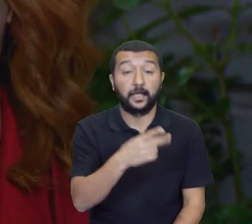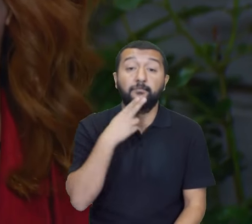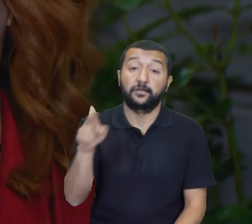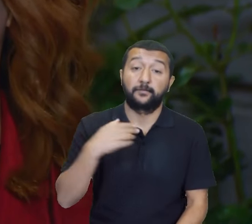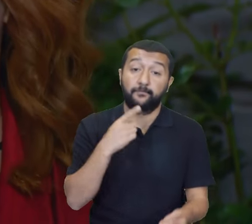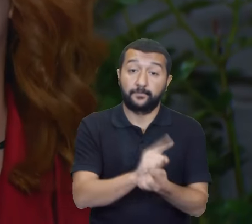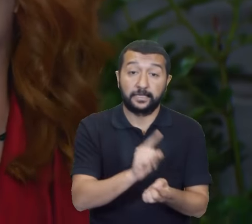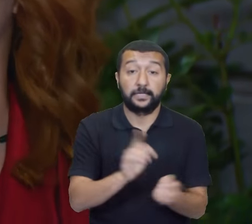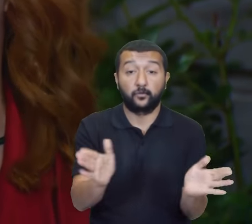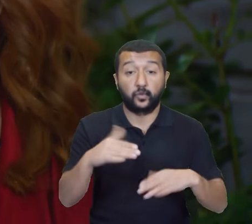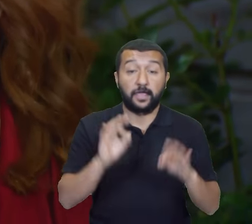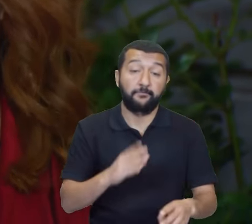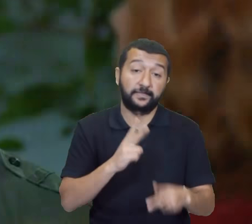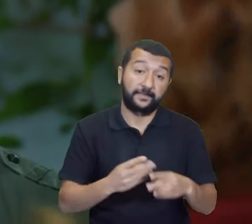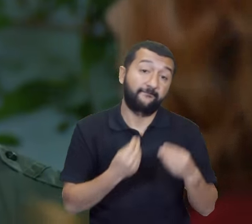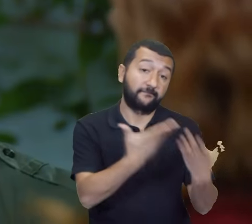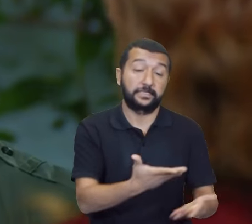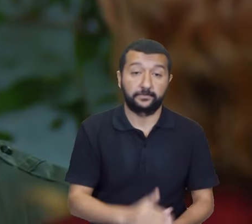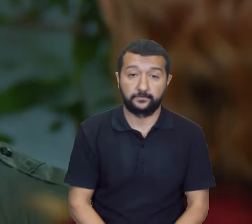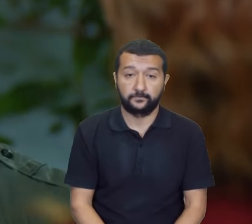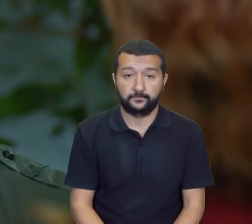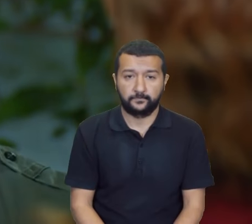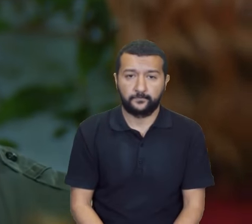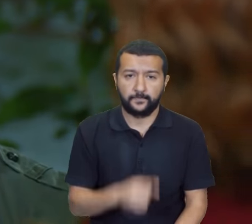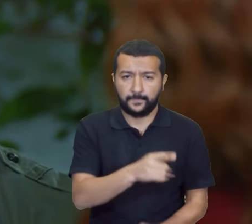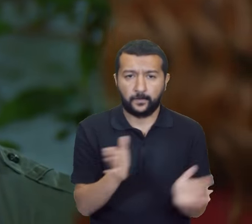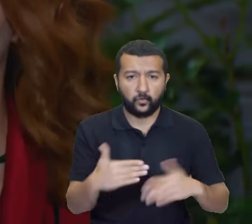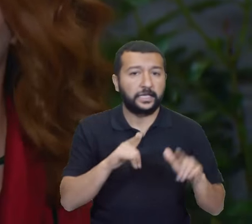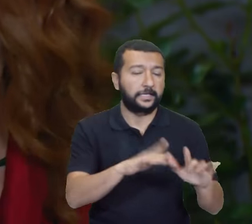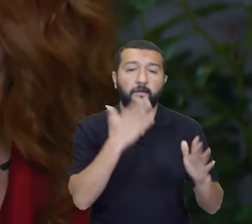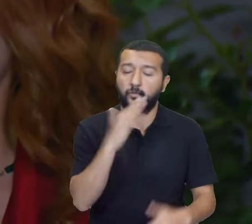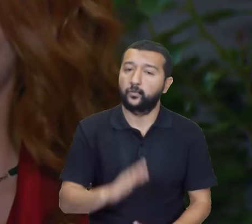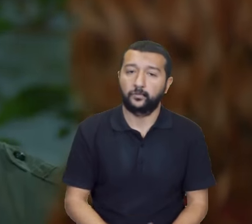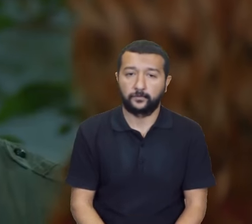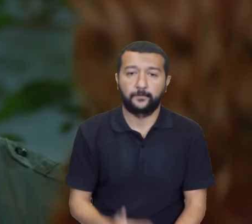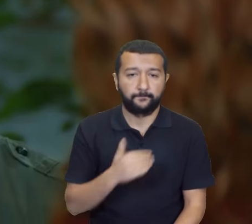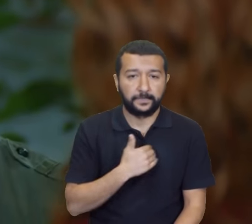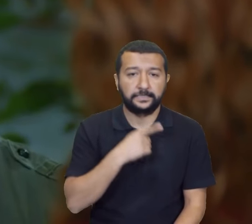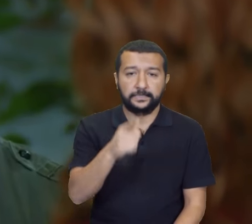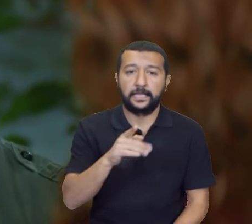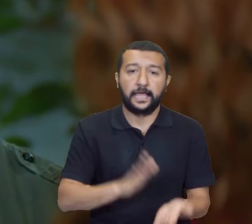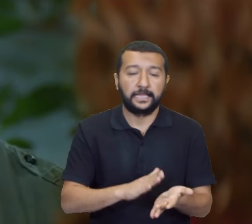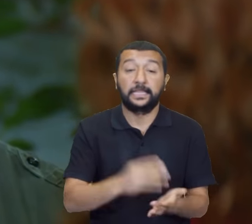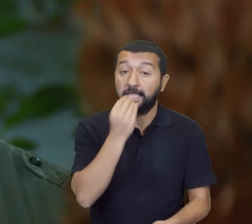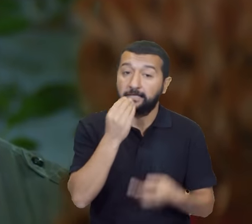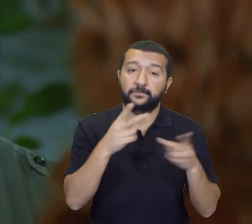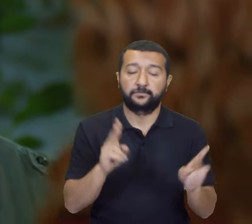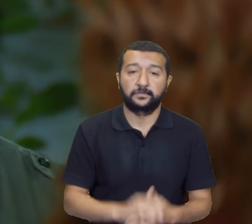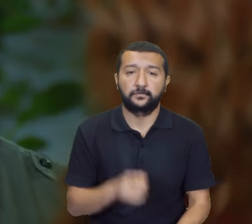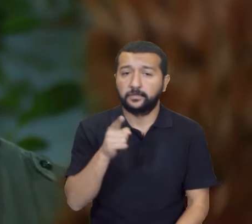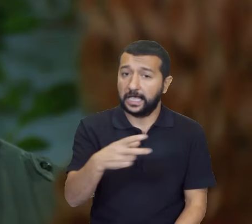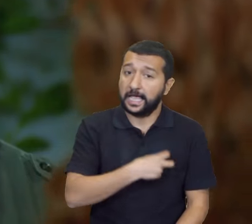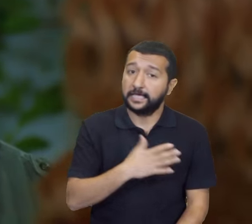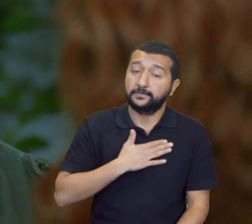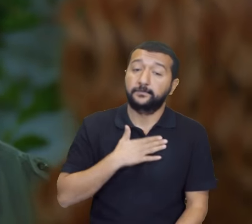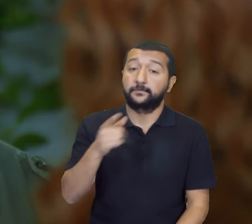Ablam da beni ambalajlayıp hemen sana verir zaten. Ambalaja gerek yok. Ben seni elde yerim. Ya